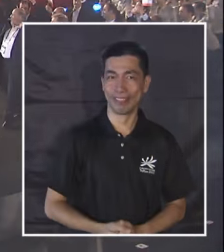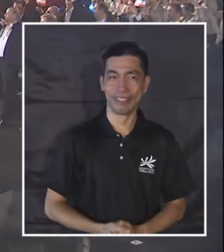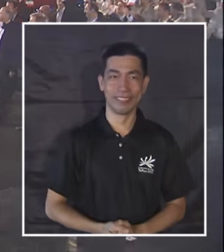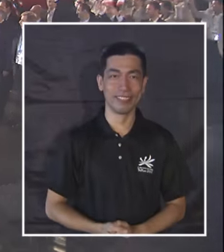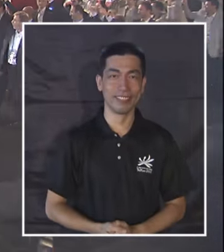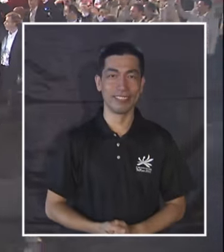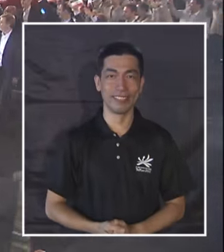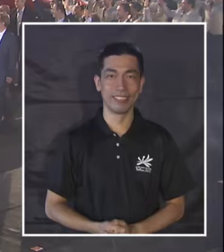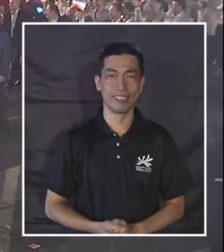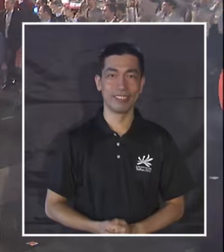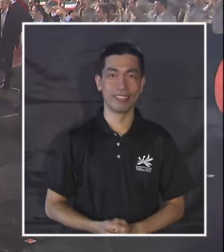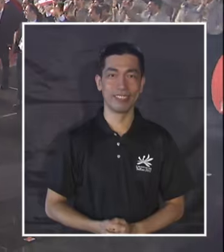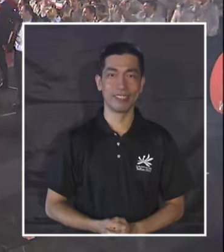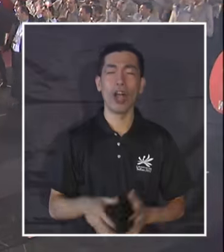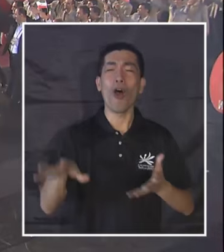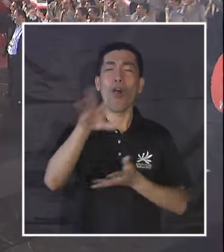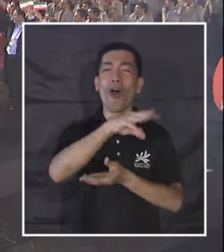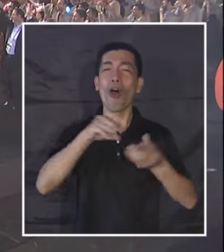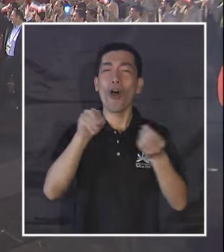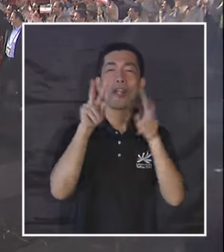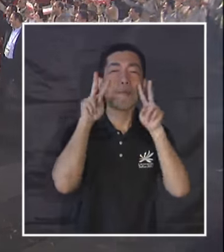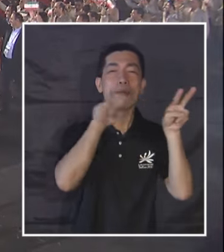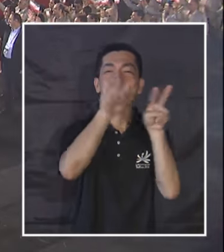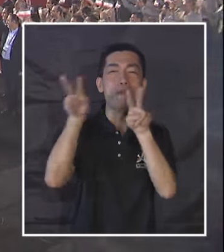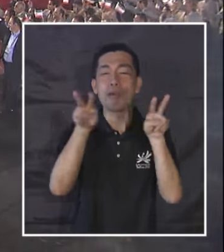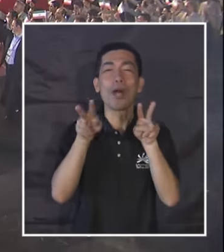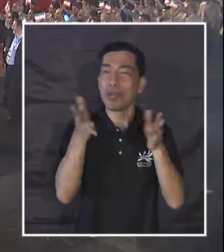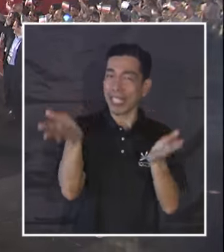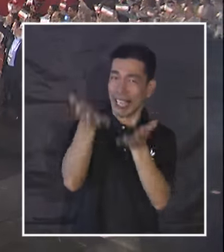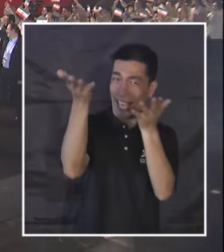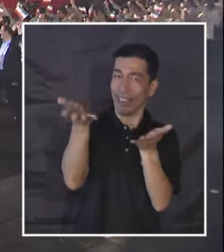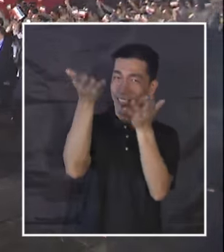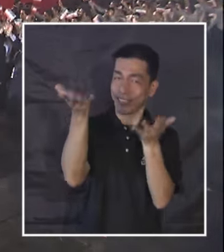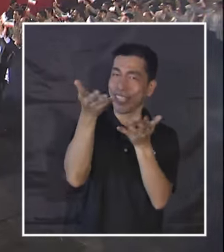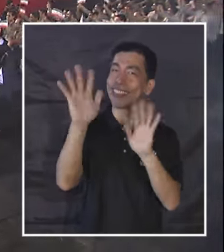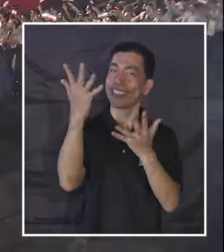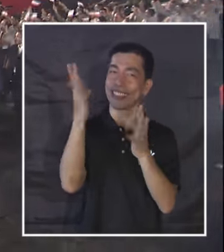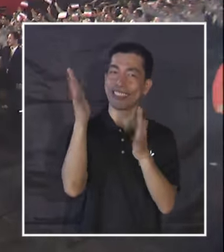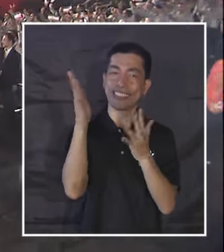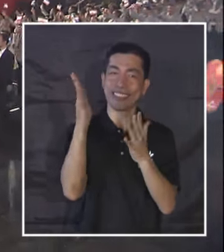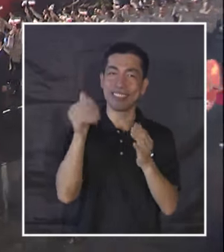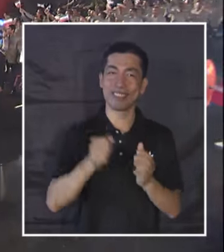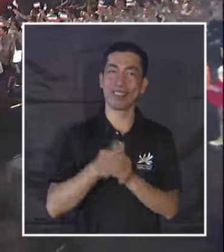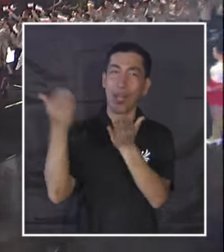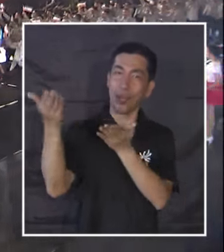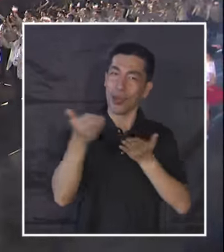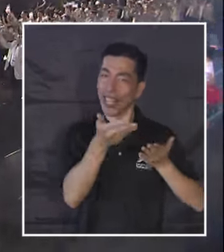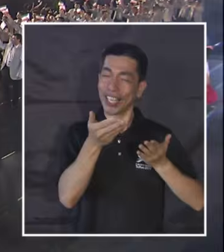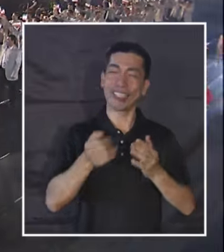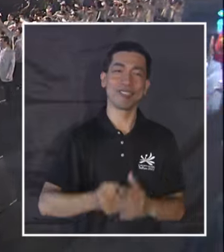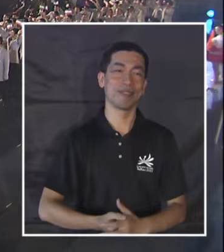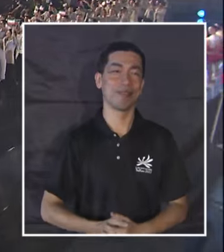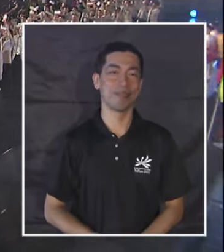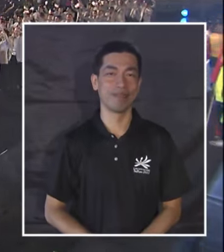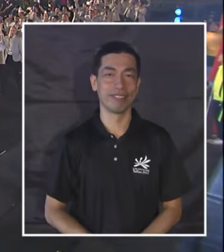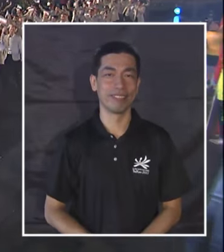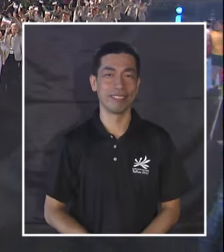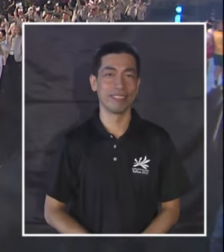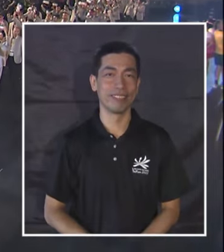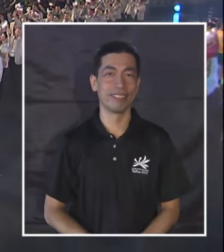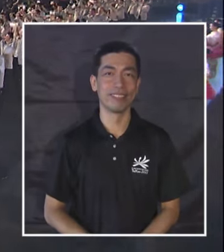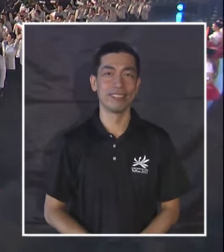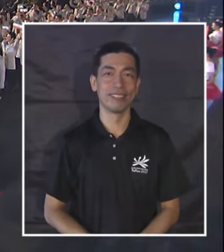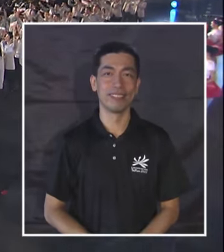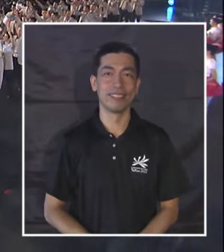现场的观众，我们是不是再给这个代表队热情的掌声？谢谢。 Welcome, Iran.